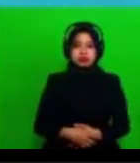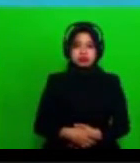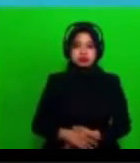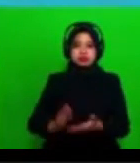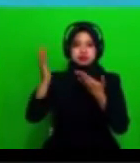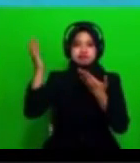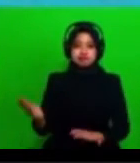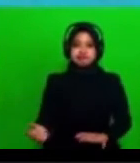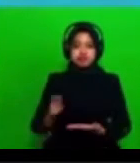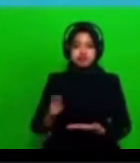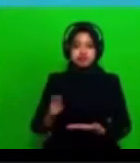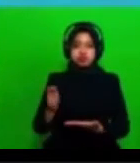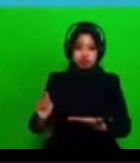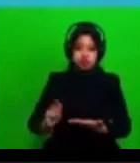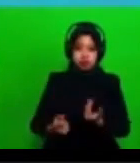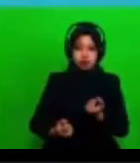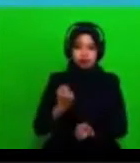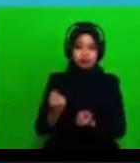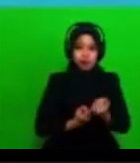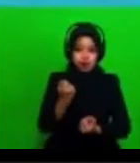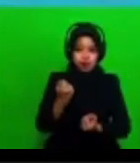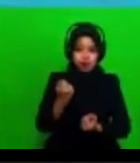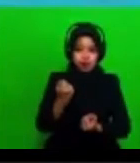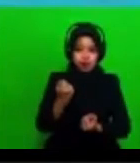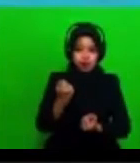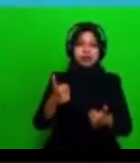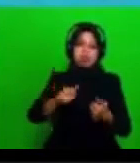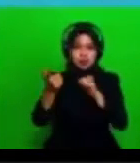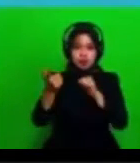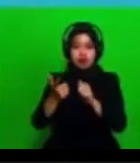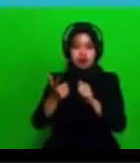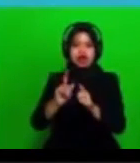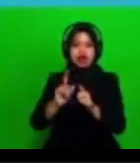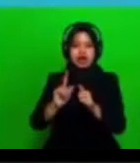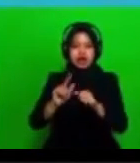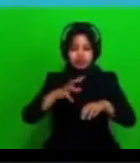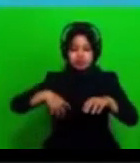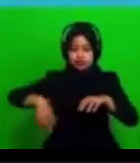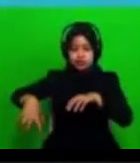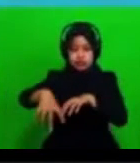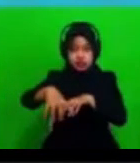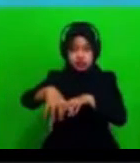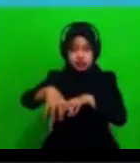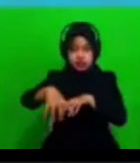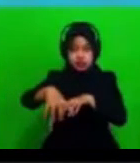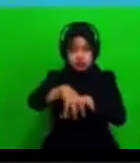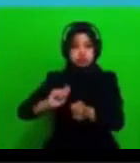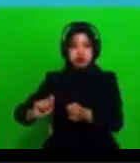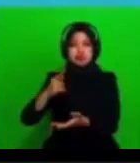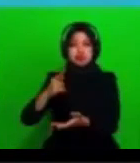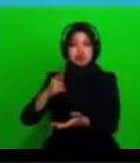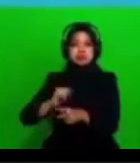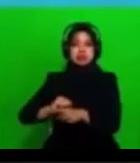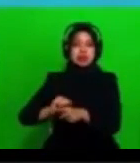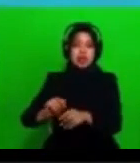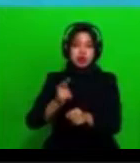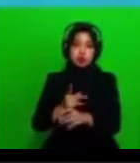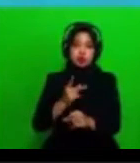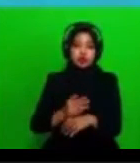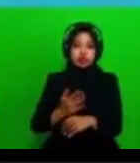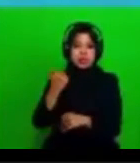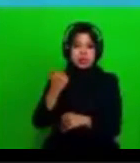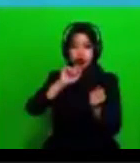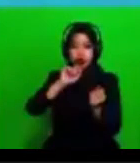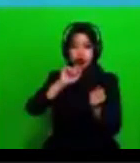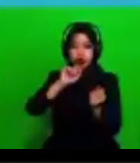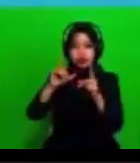Nah ini adalah sekolah penggerak yang akan menjadi katalis untuk transformasi sekolah-sekolah sekitarnya menjadi pusat pelatihan guru. Jadi kita memang